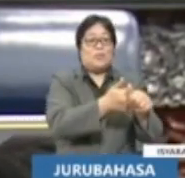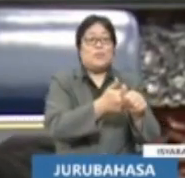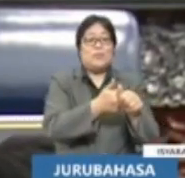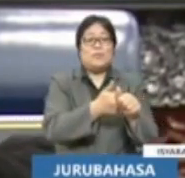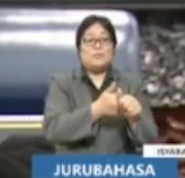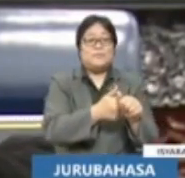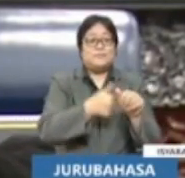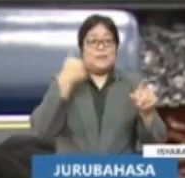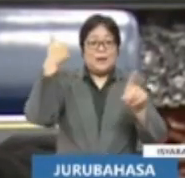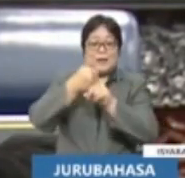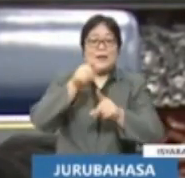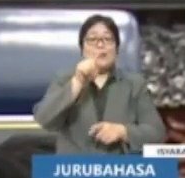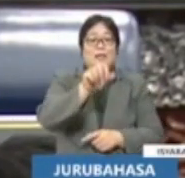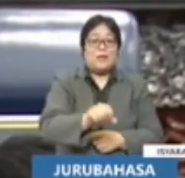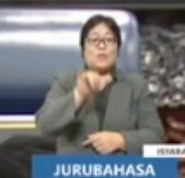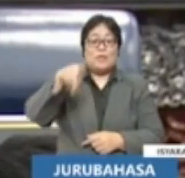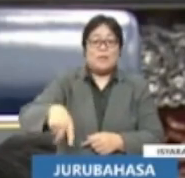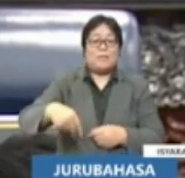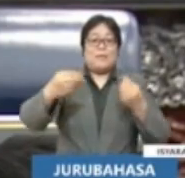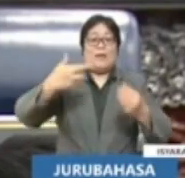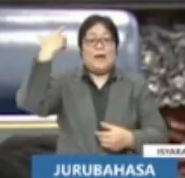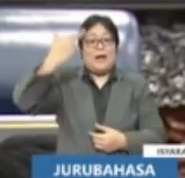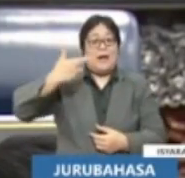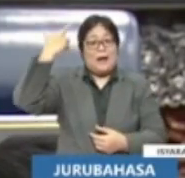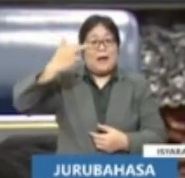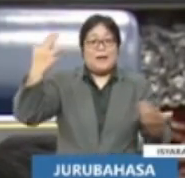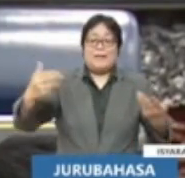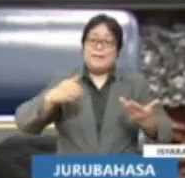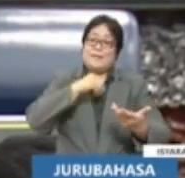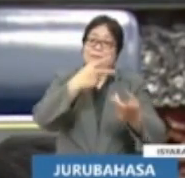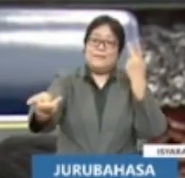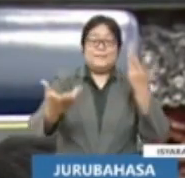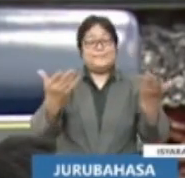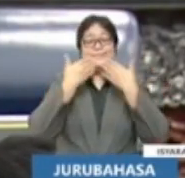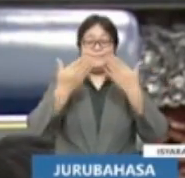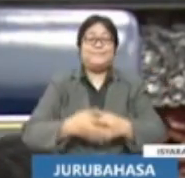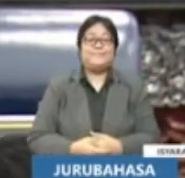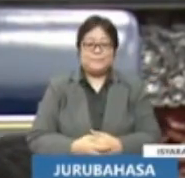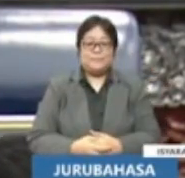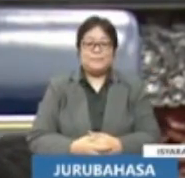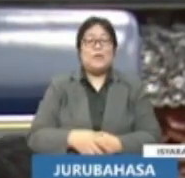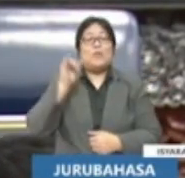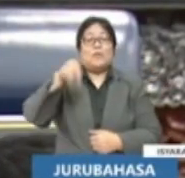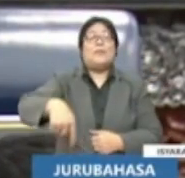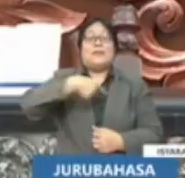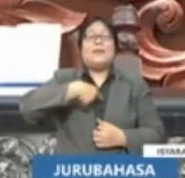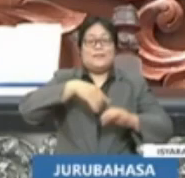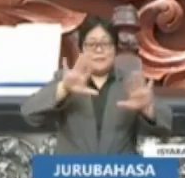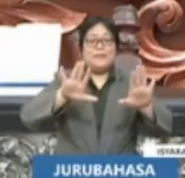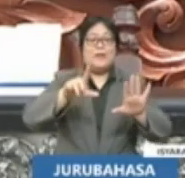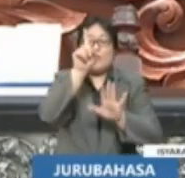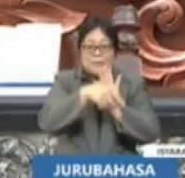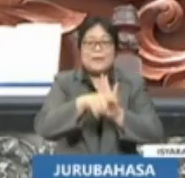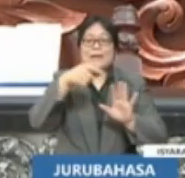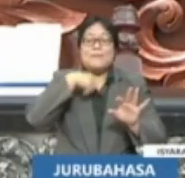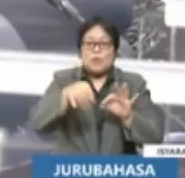ikut arahan daripada Tan Sri Speaker berikan alasan yang tidak munasabah. Terima kasih. Zee Yang Dipertua, saya tak lawan